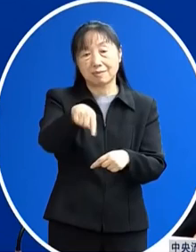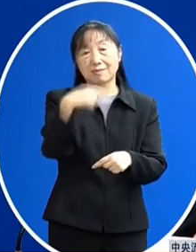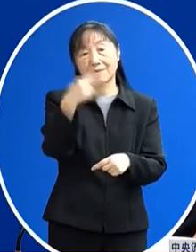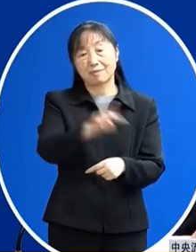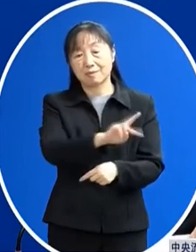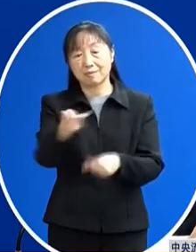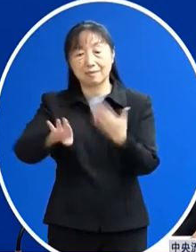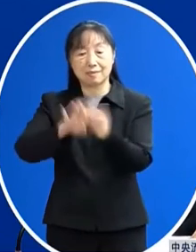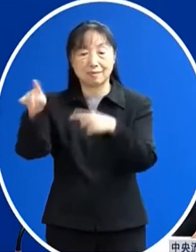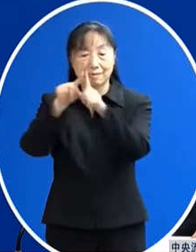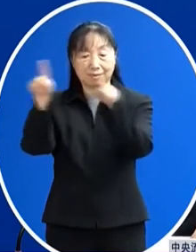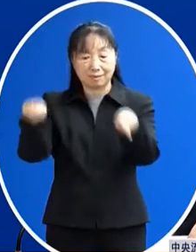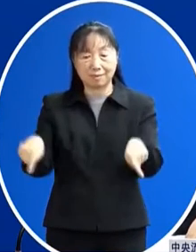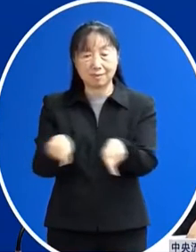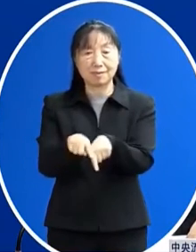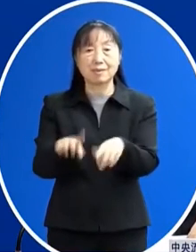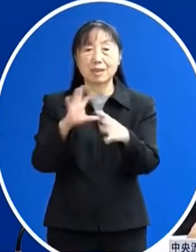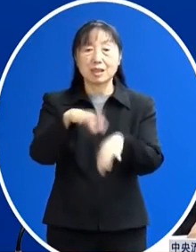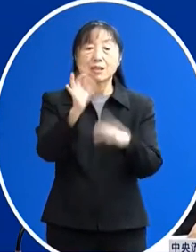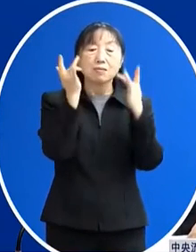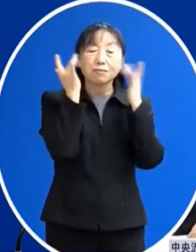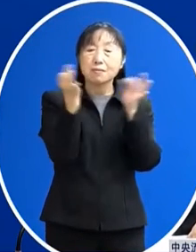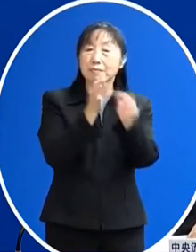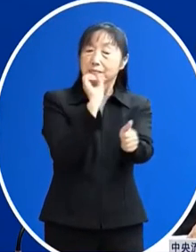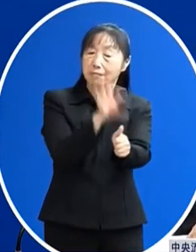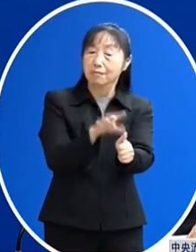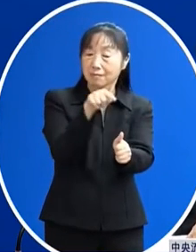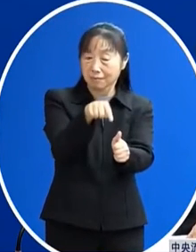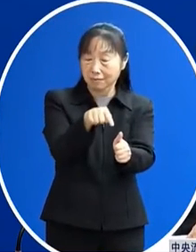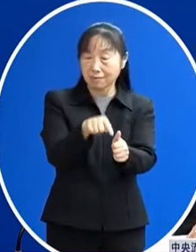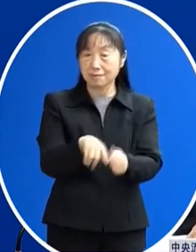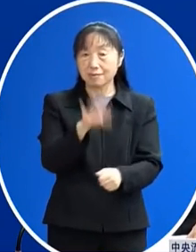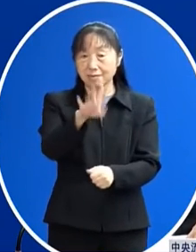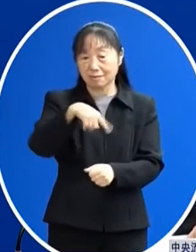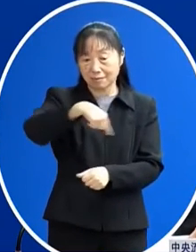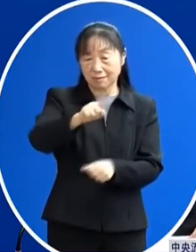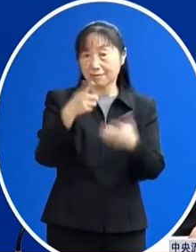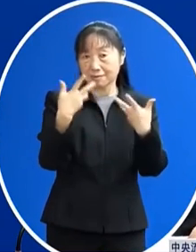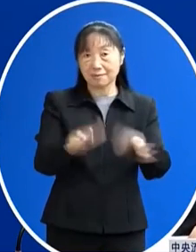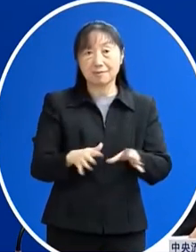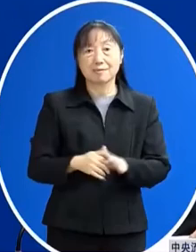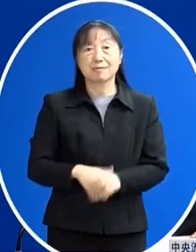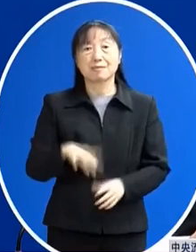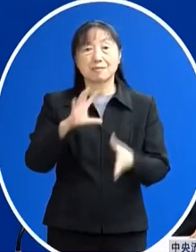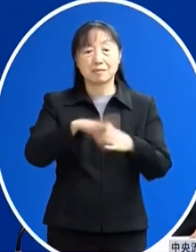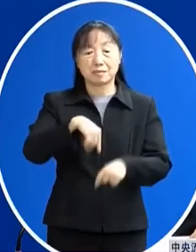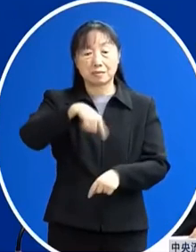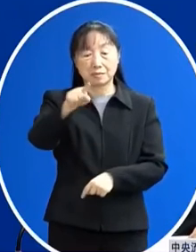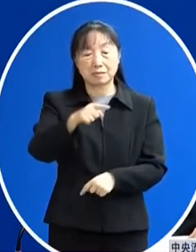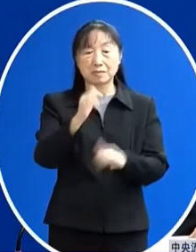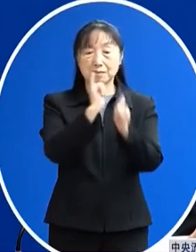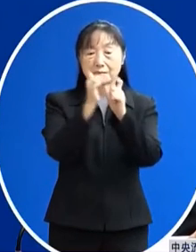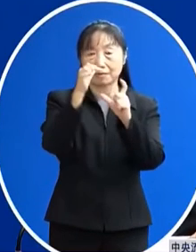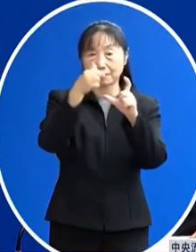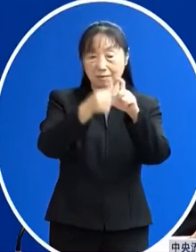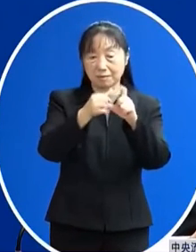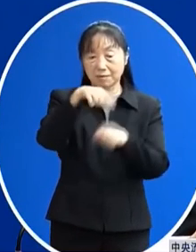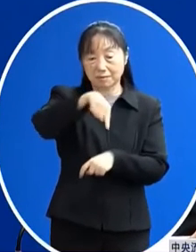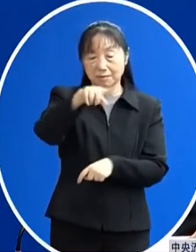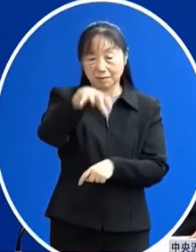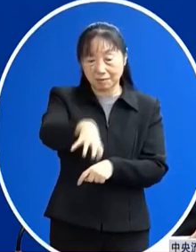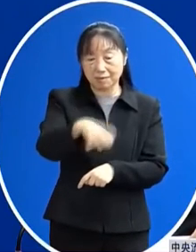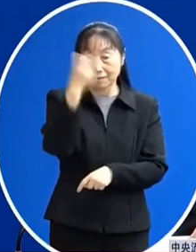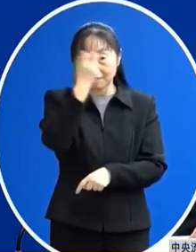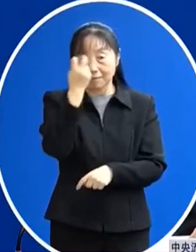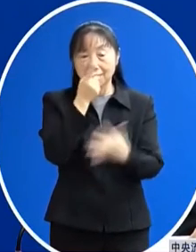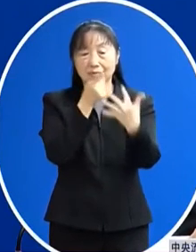去。他也是因为市场通知就是说有这个足迹有到过这个部分，所以去进行社区采检站的采检而